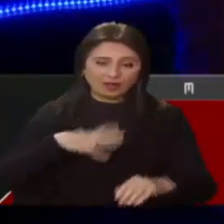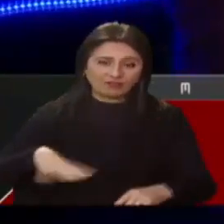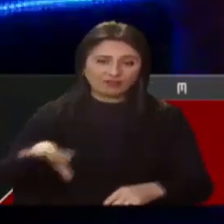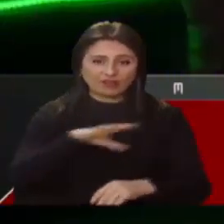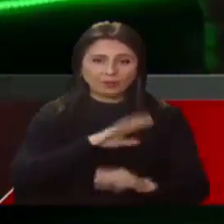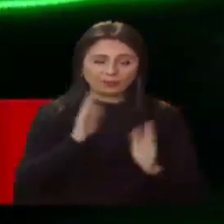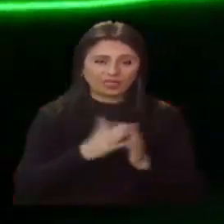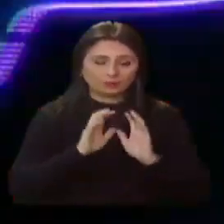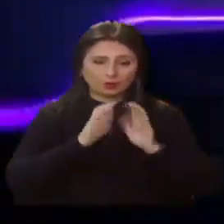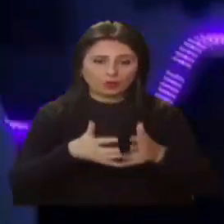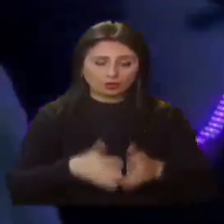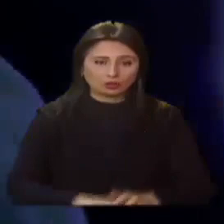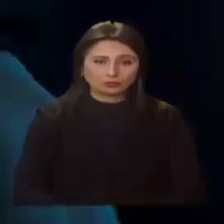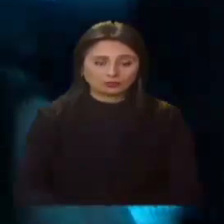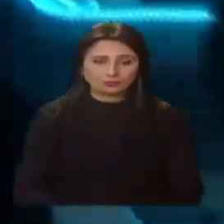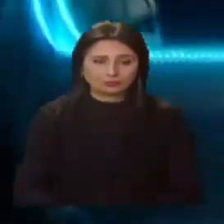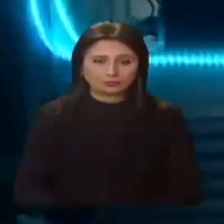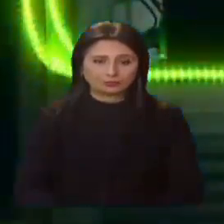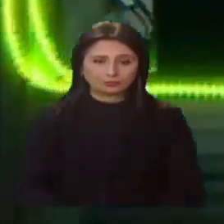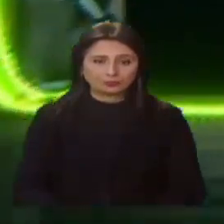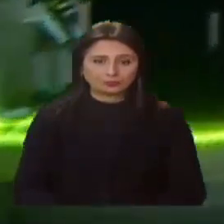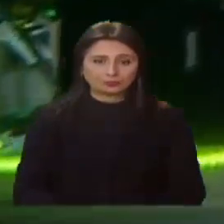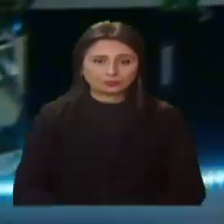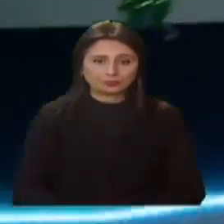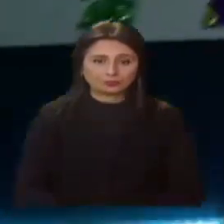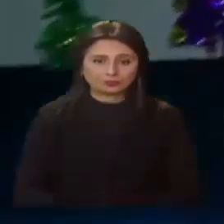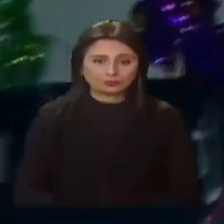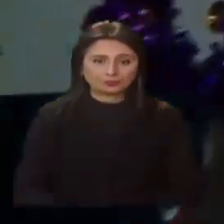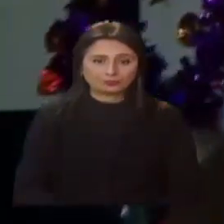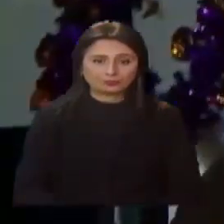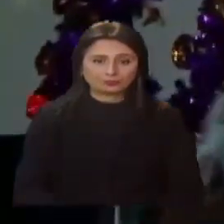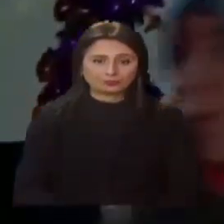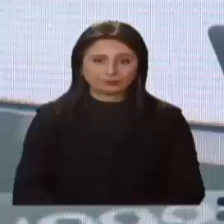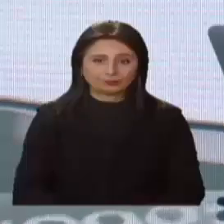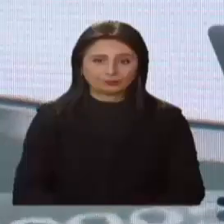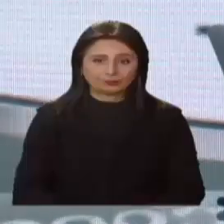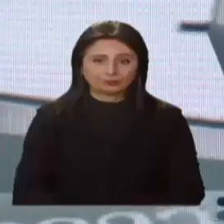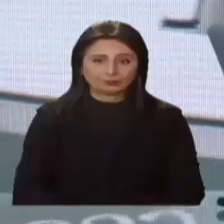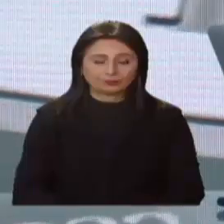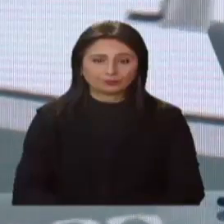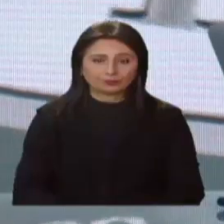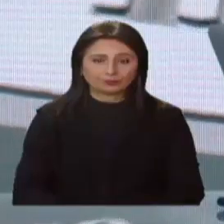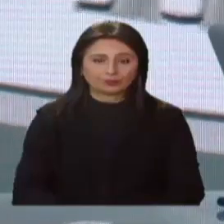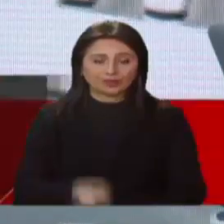ქვეყანაში და მთელს მსოფლიოში. ეს ნინო ფისაძე იყო.